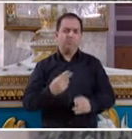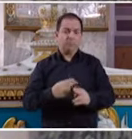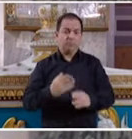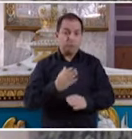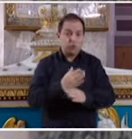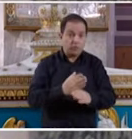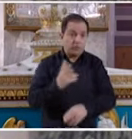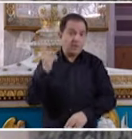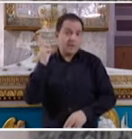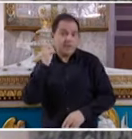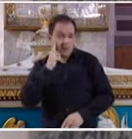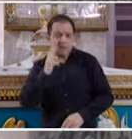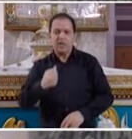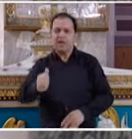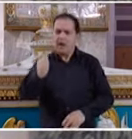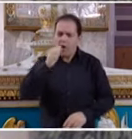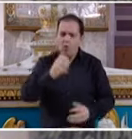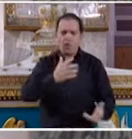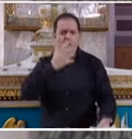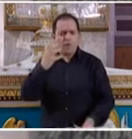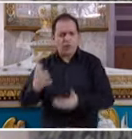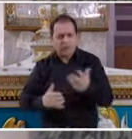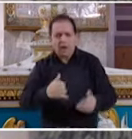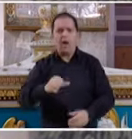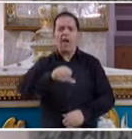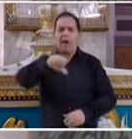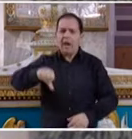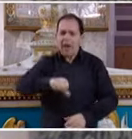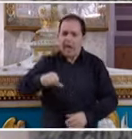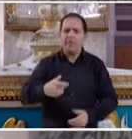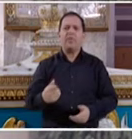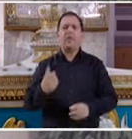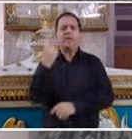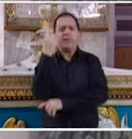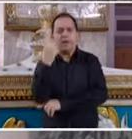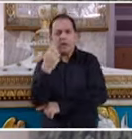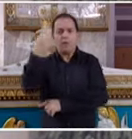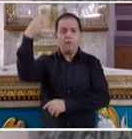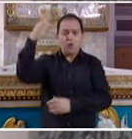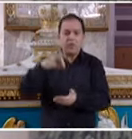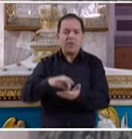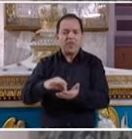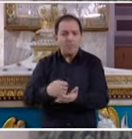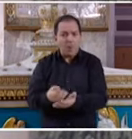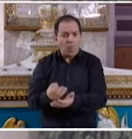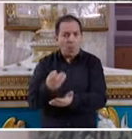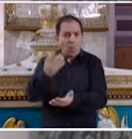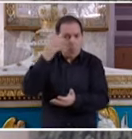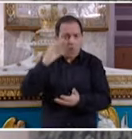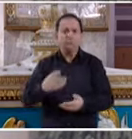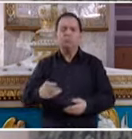και συναυτής το νερό, τη φωτιά, το έλαιον, το μελισσοκέρι, το φως, το θυμίαμα, τον ευώδη